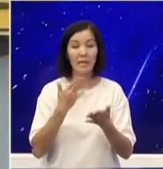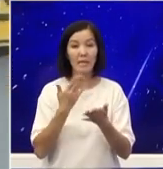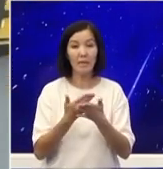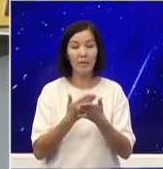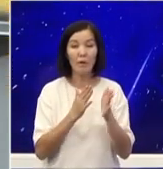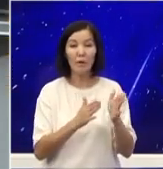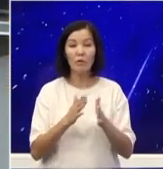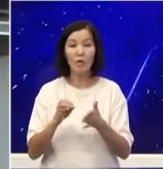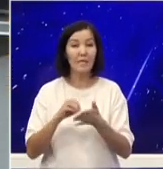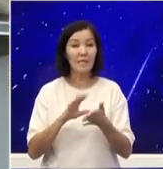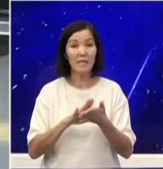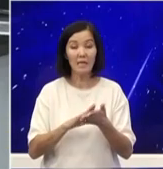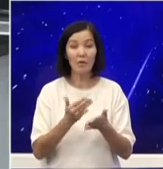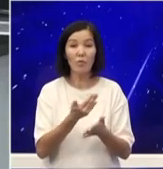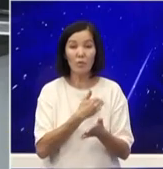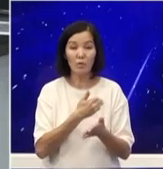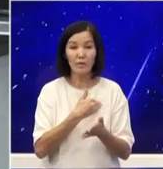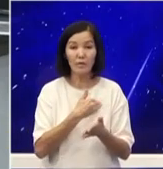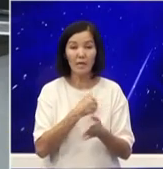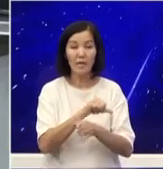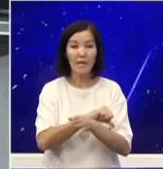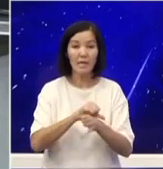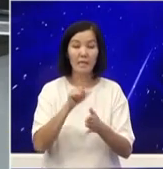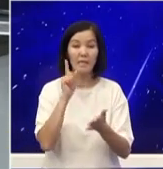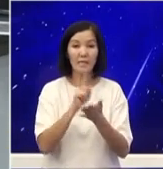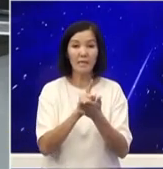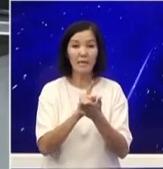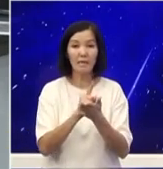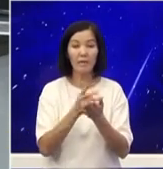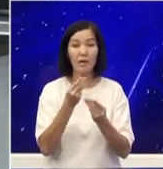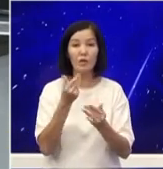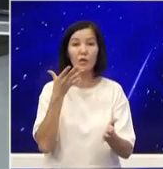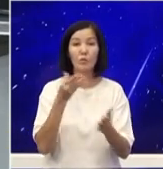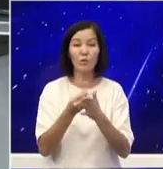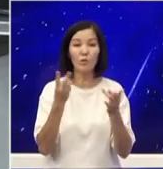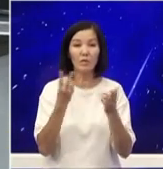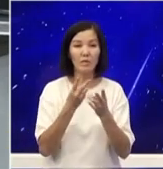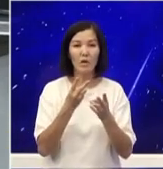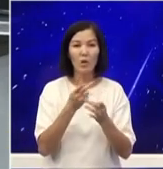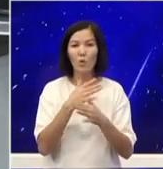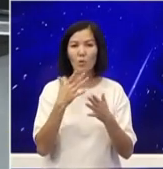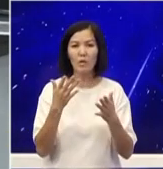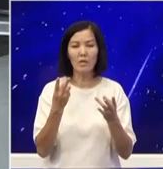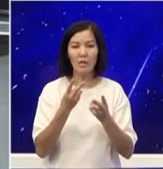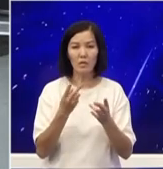тұрақты тіркеуге қойғысы келсе, оған кедендік салық пен утилизация үшін қаржы төлеуі тиіс. Бұл көп қаражатты талап етеді.